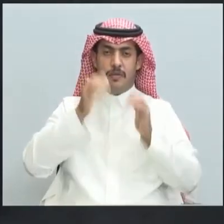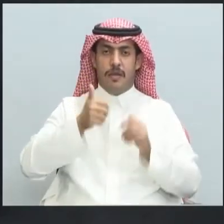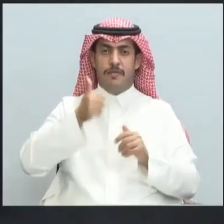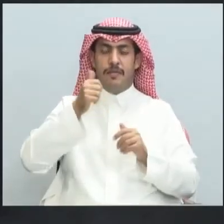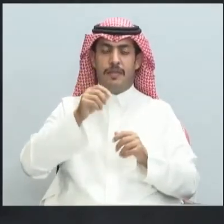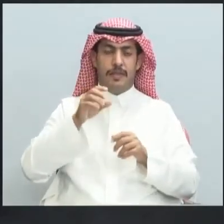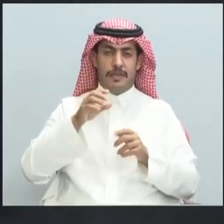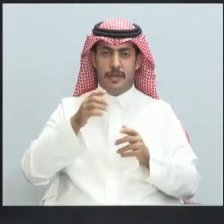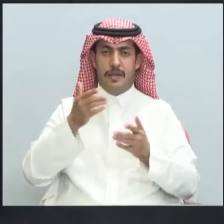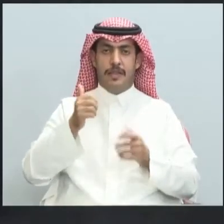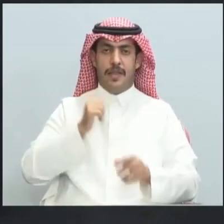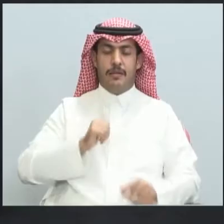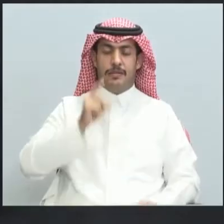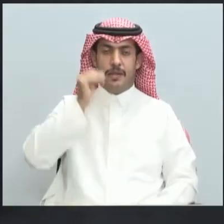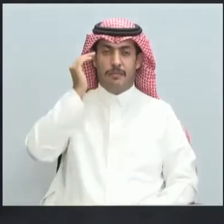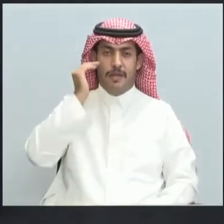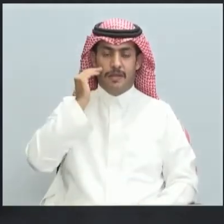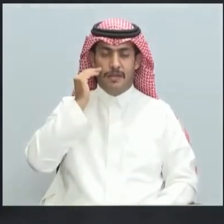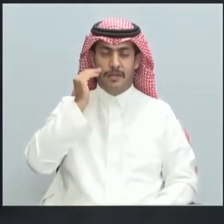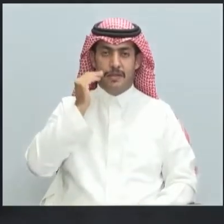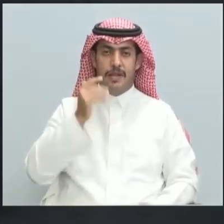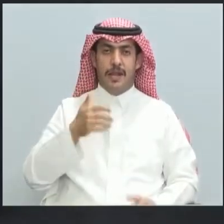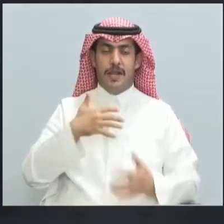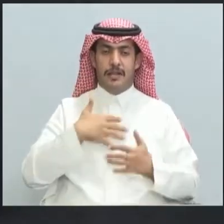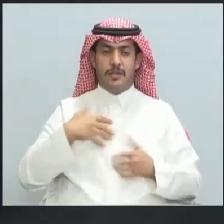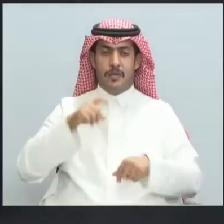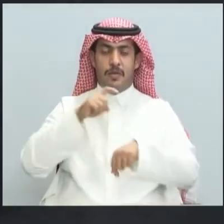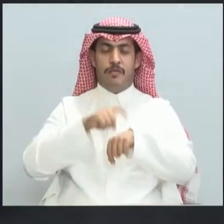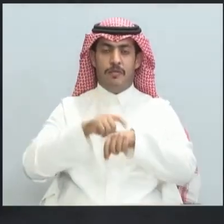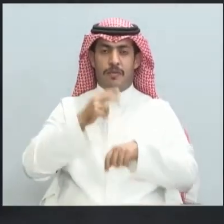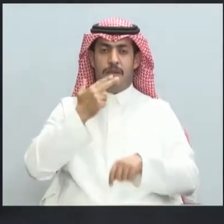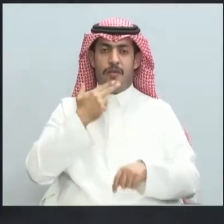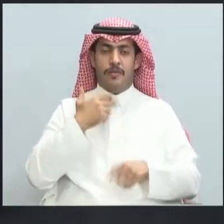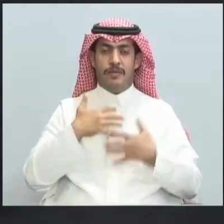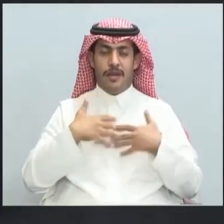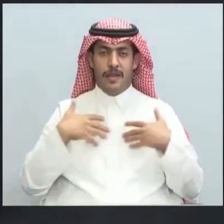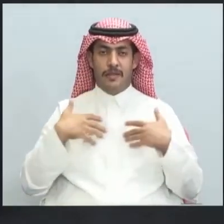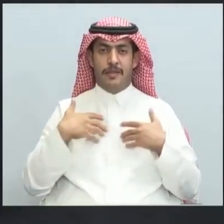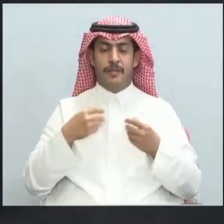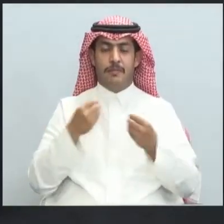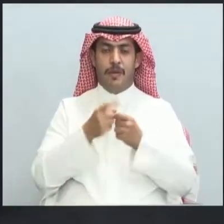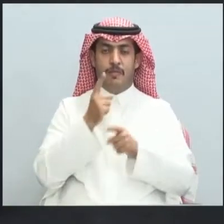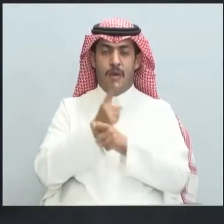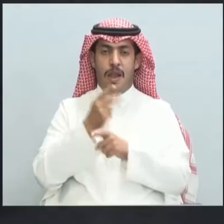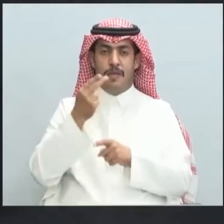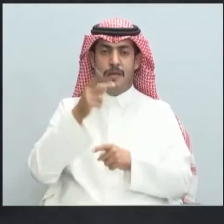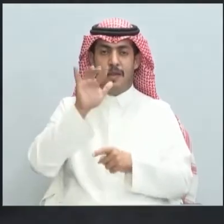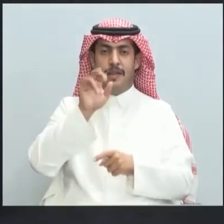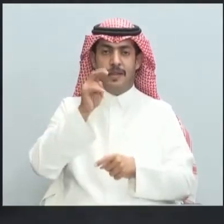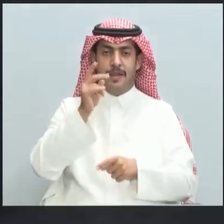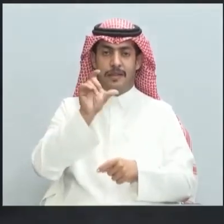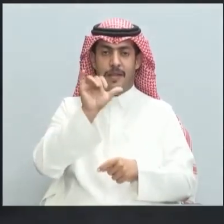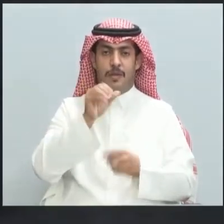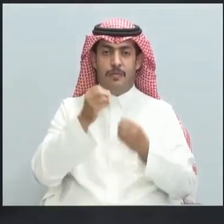واتم تسليما ابناء الطلاب بنات الطالبات اسعد الله اوقاتكم بالخير والمسرات معكم معلمكم استاذ علي